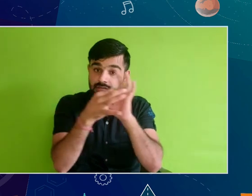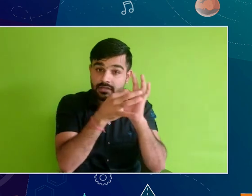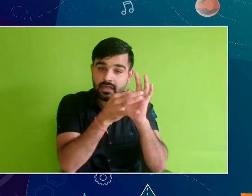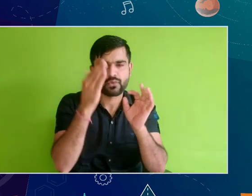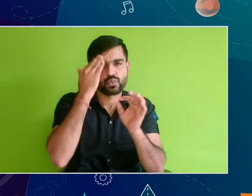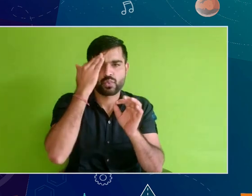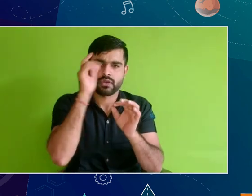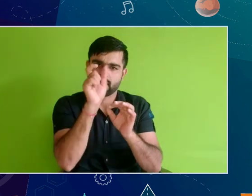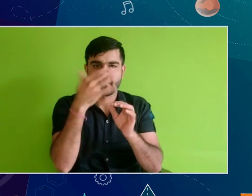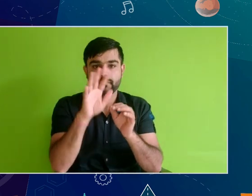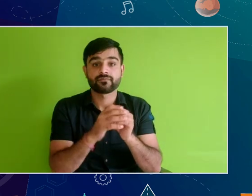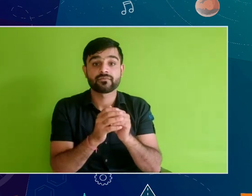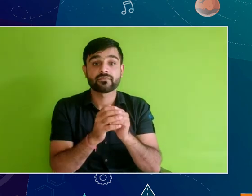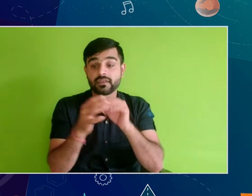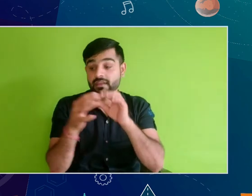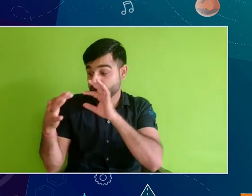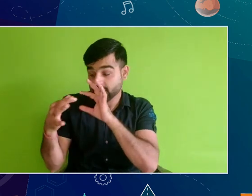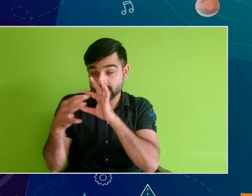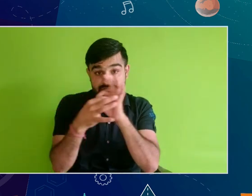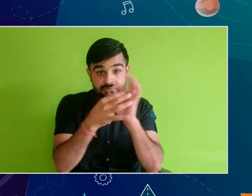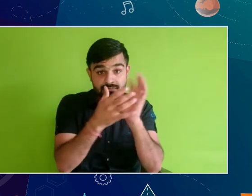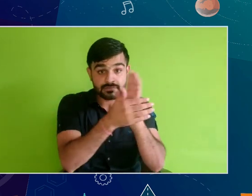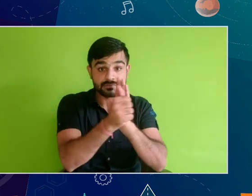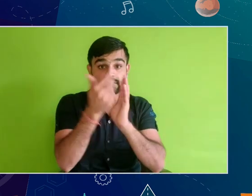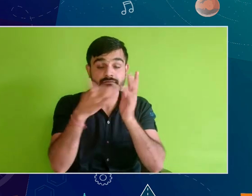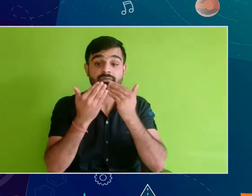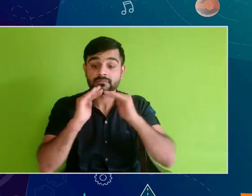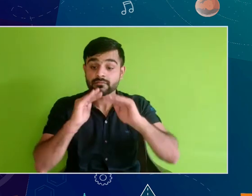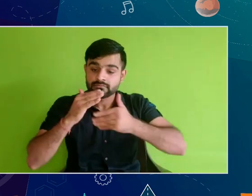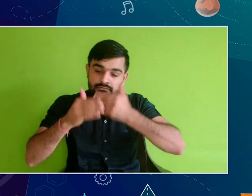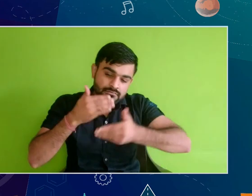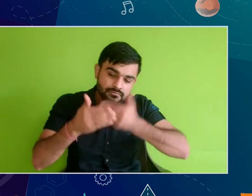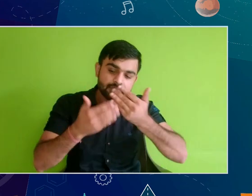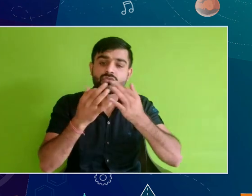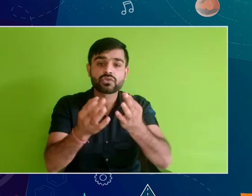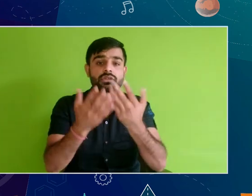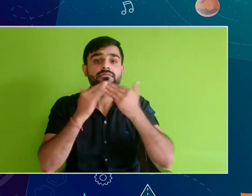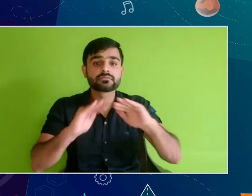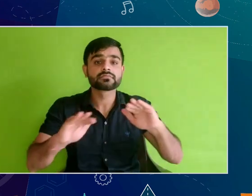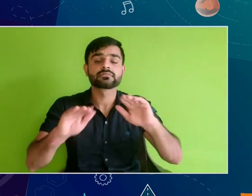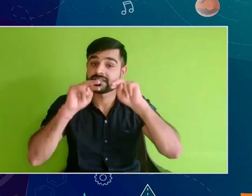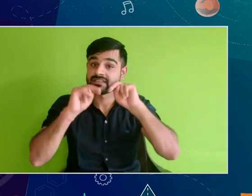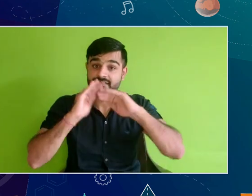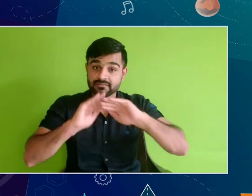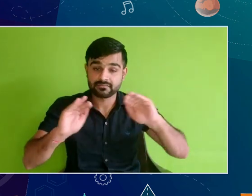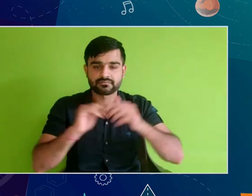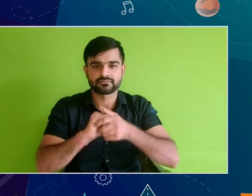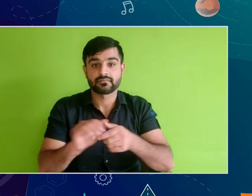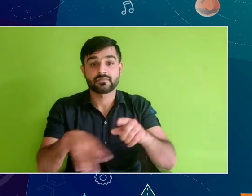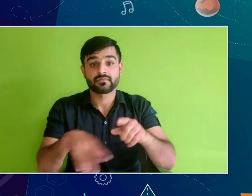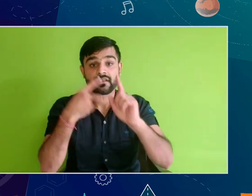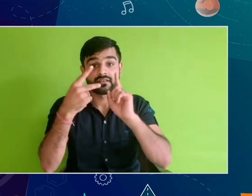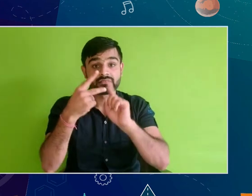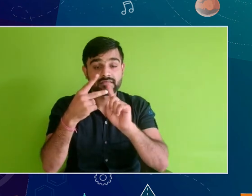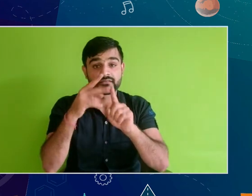इस सिक्वेंसिंग स्किल को हमें अपने बच्चों को सिखाना है, स्पेशली वेन वी टॉक अबाउट द स्पेशल नीड्स चाइल्ड. दूसरा चीज़ और भी मैं इसमें कनेक्ट कर रहा हूँ कि